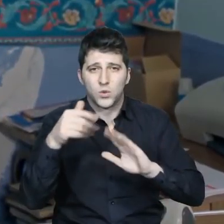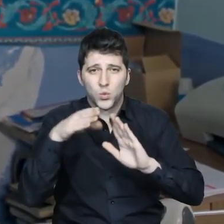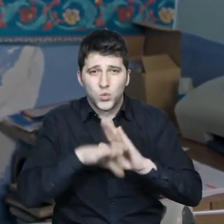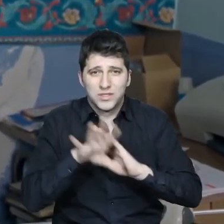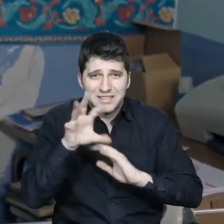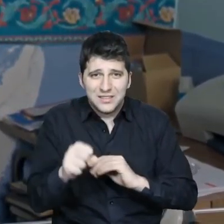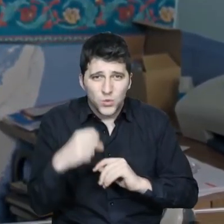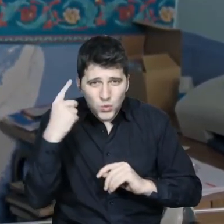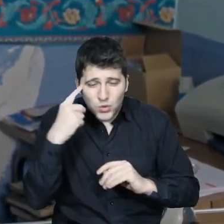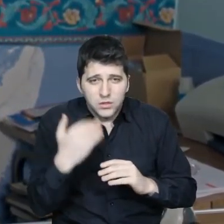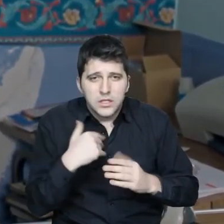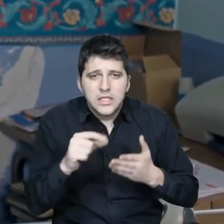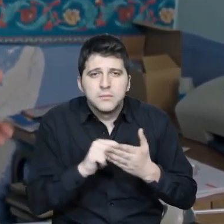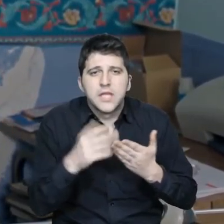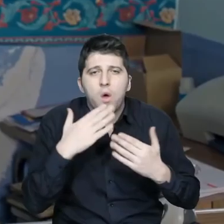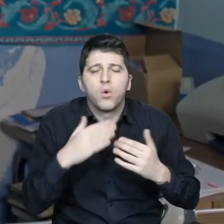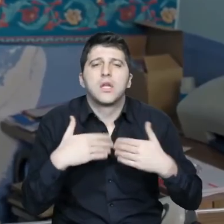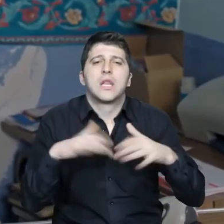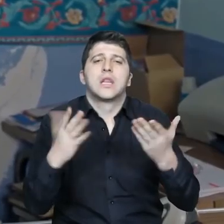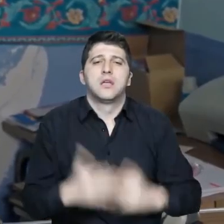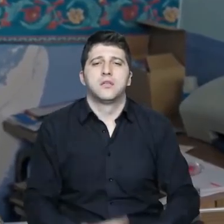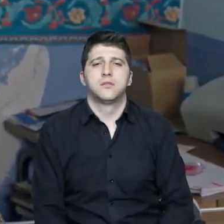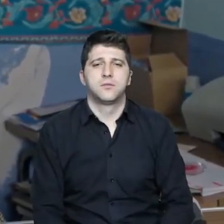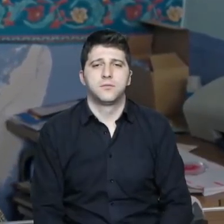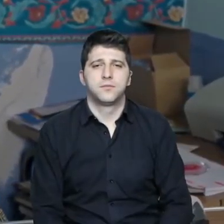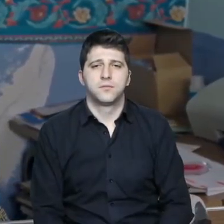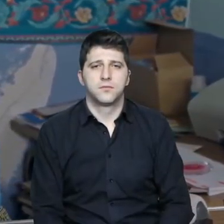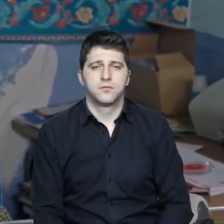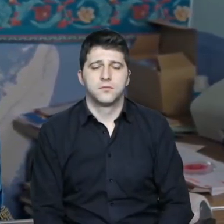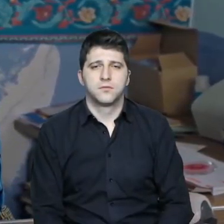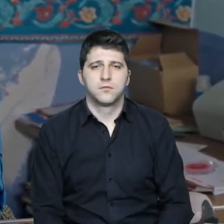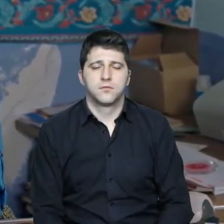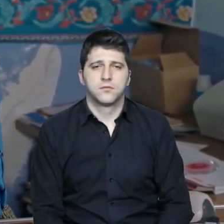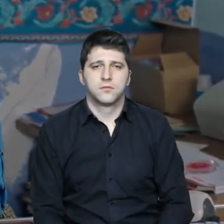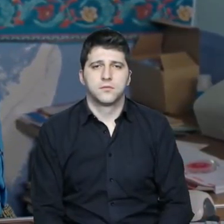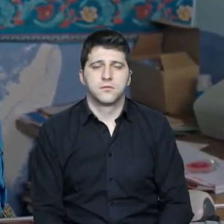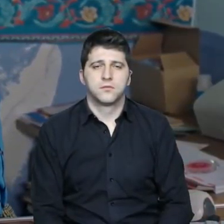dedik, daha imza atmadan gitti. Dükkandaki masasında.